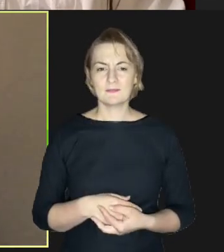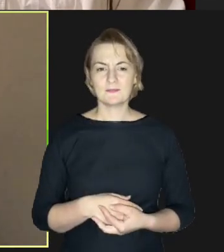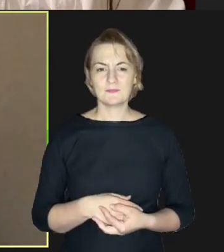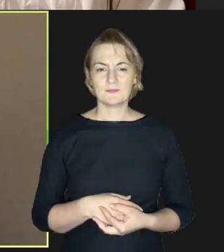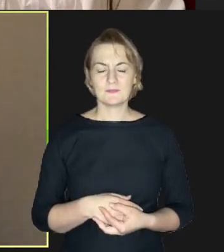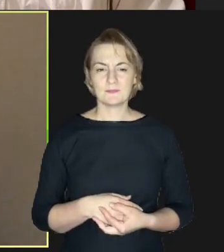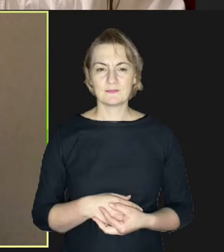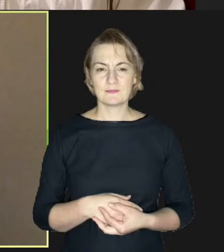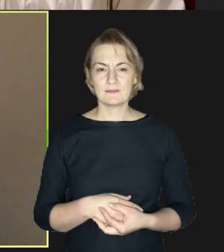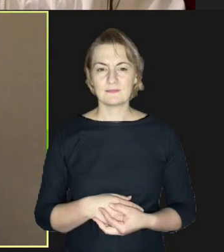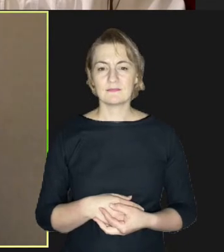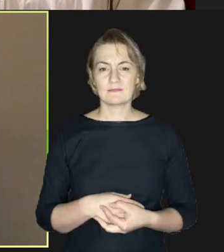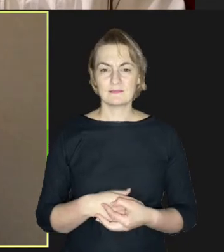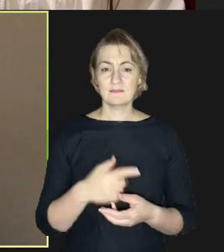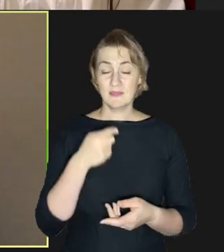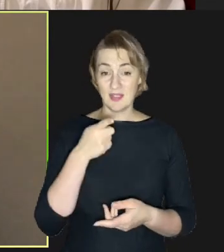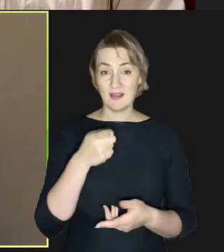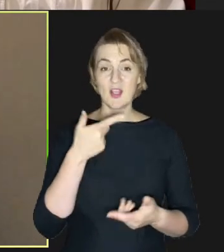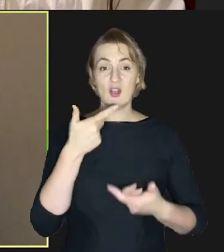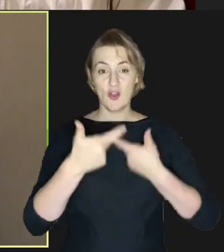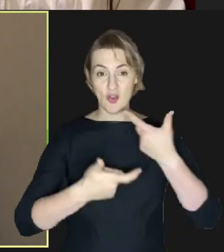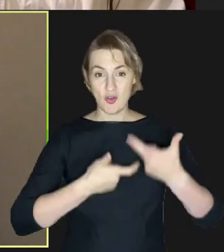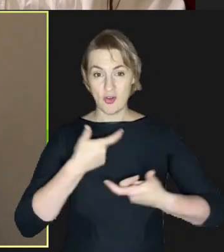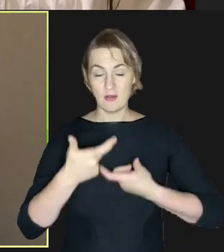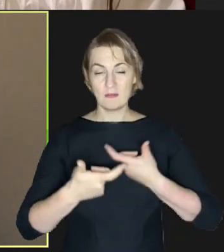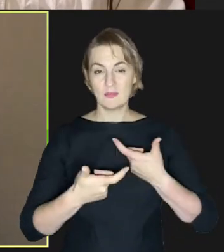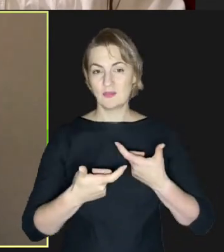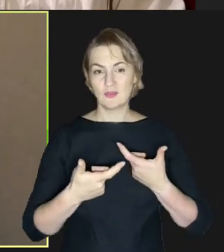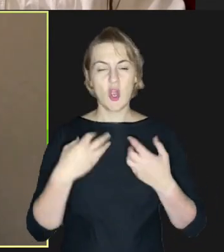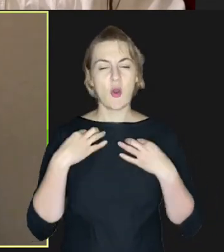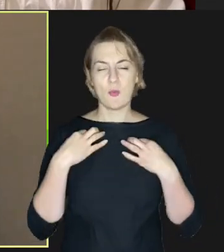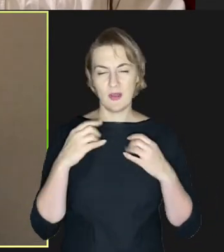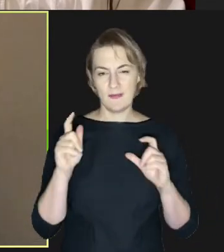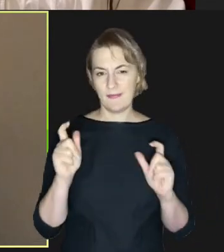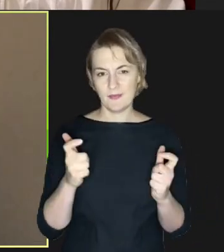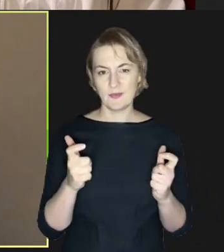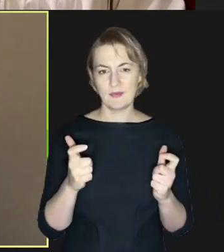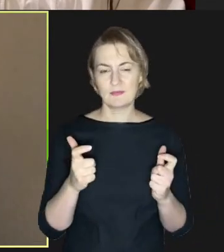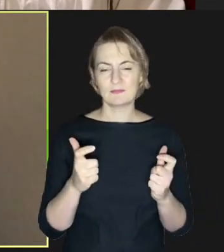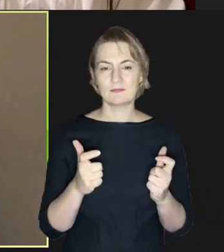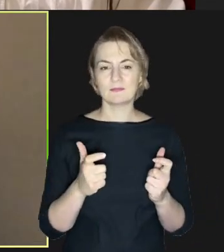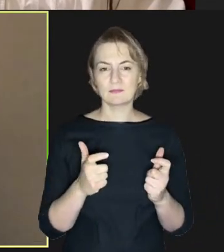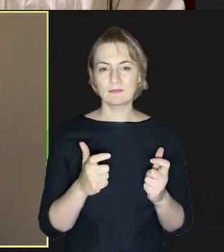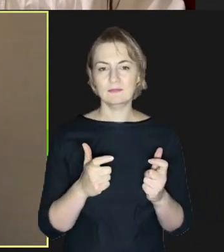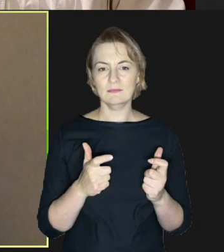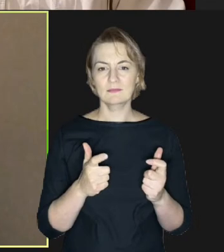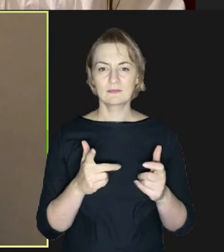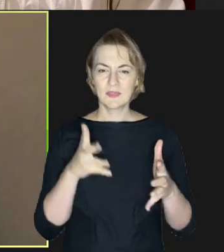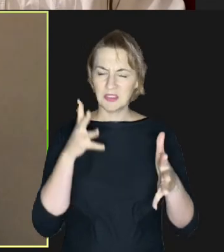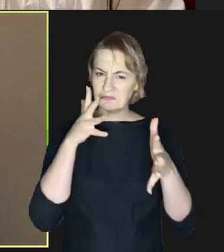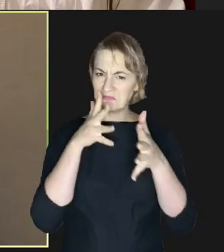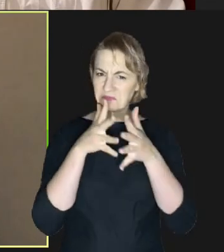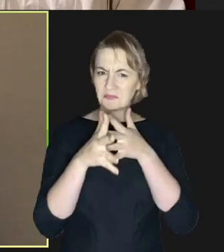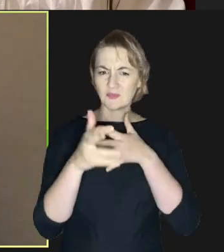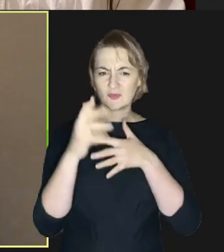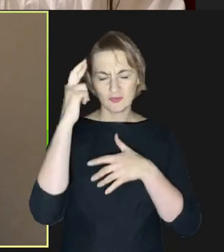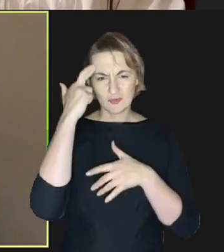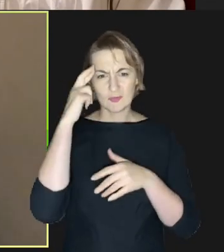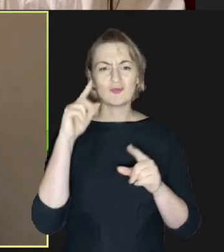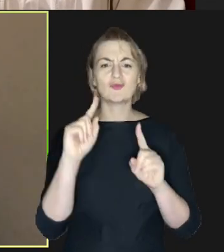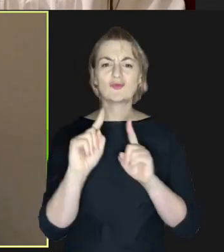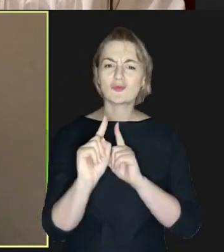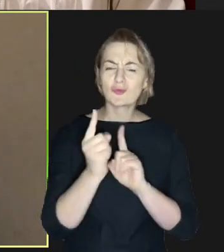za cokolwiek się weźmiesz i rzeczywiście przenikniesz tego istotę, pochodzenie,